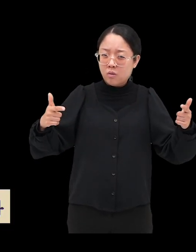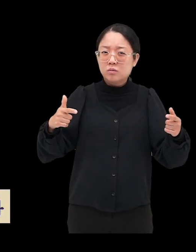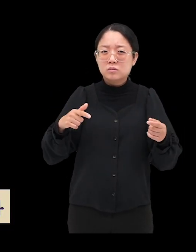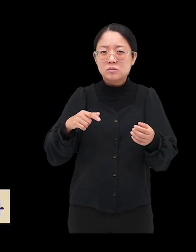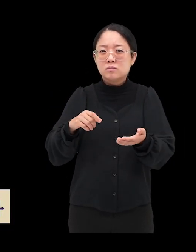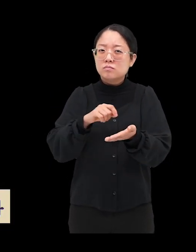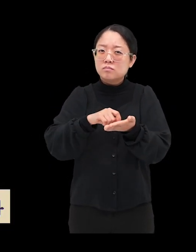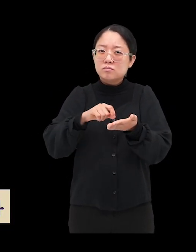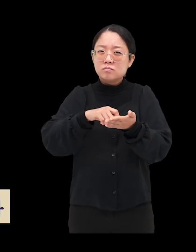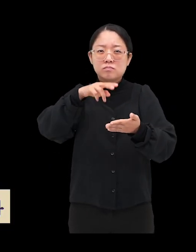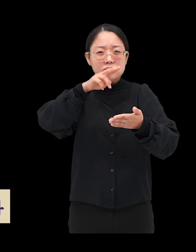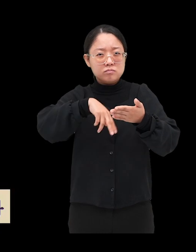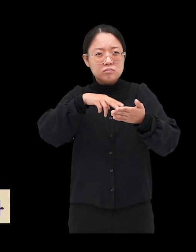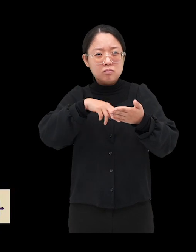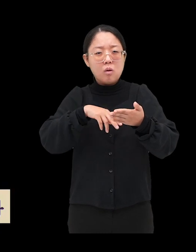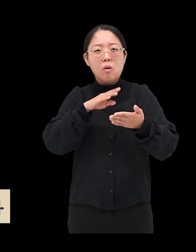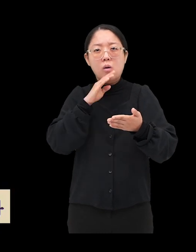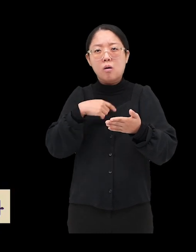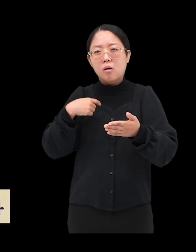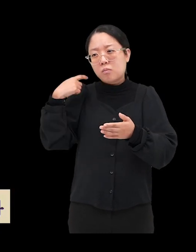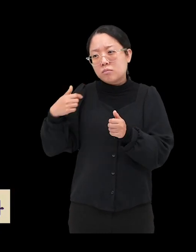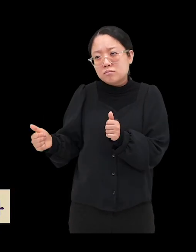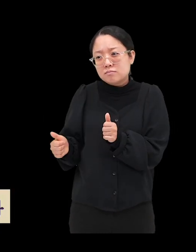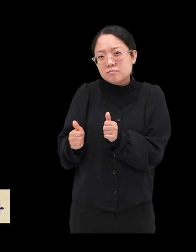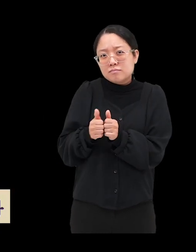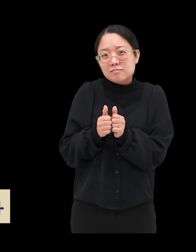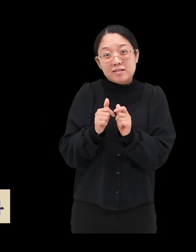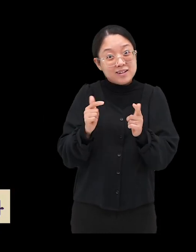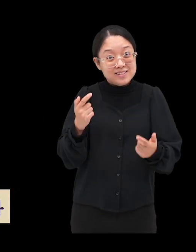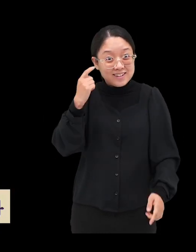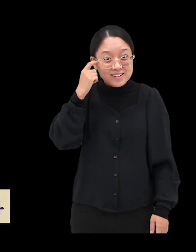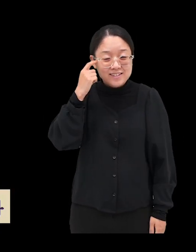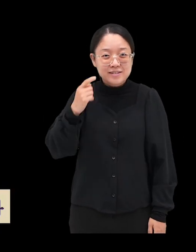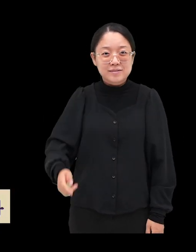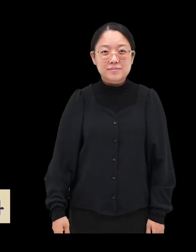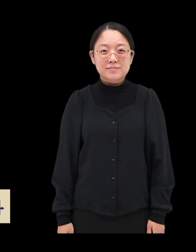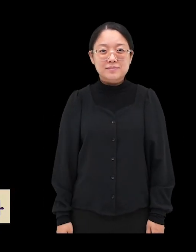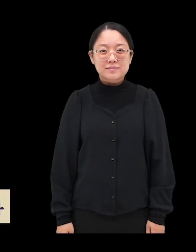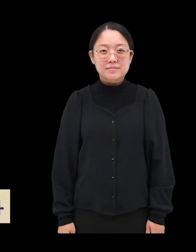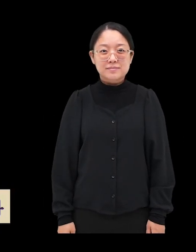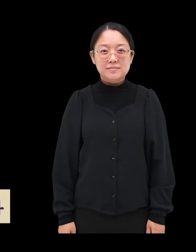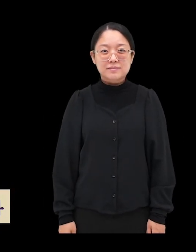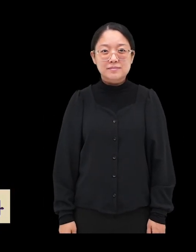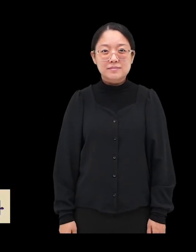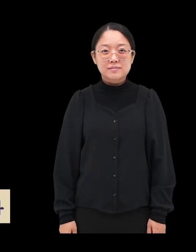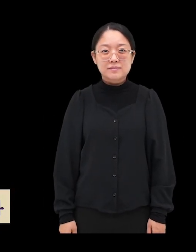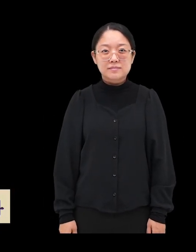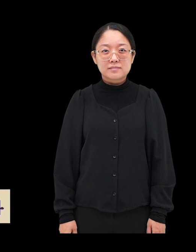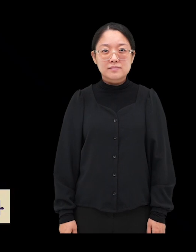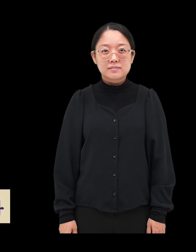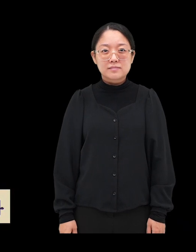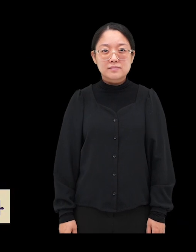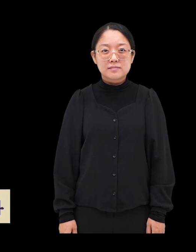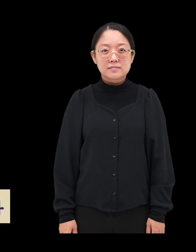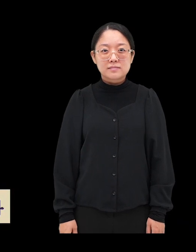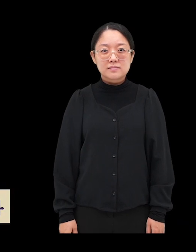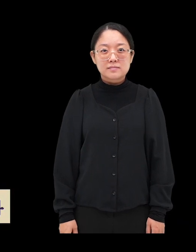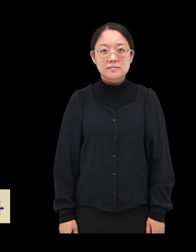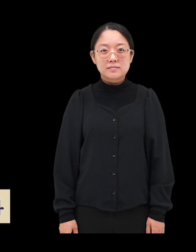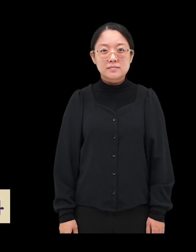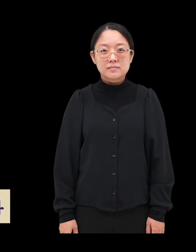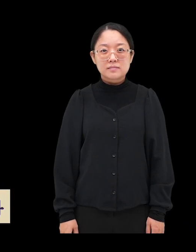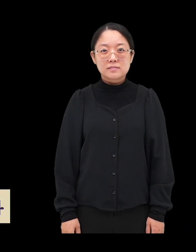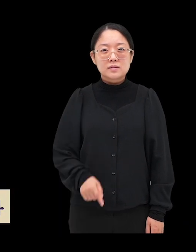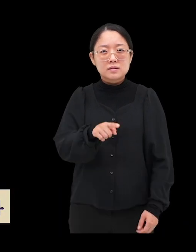쓰고 읽기가 내 옆에 있어서 그렇지 않나 싶습니다. 그런 의미에서 여러분들은 강력한 삶의 무기